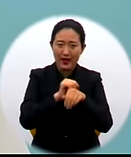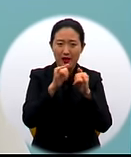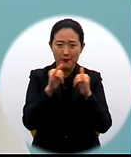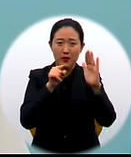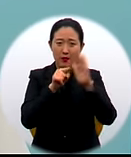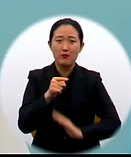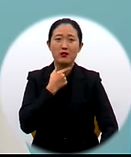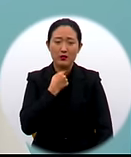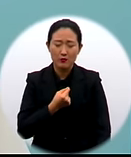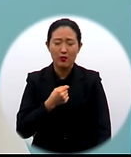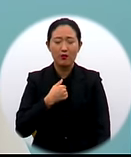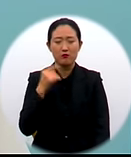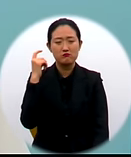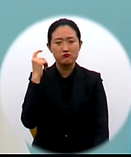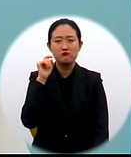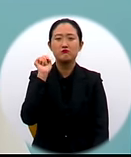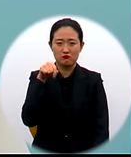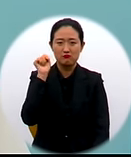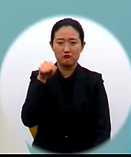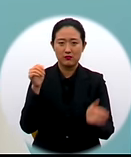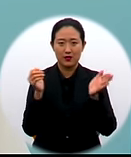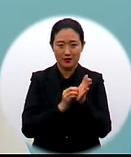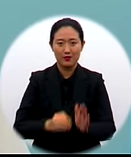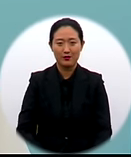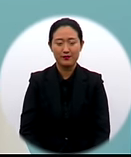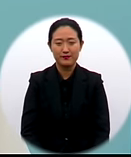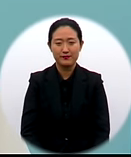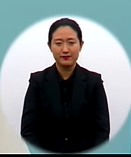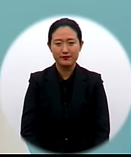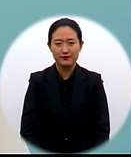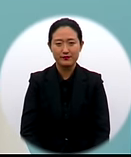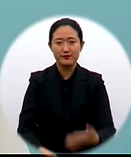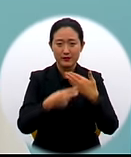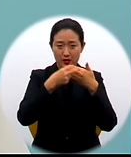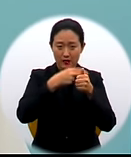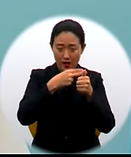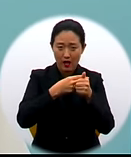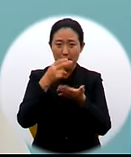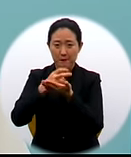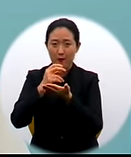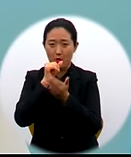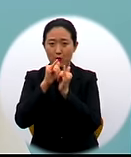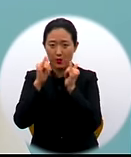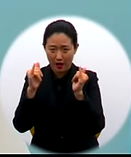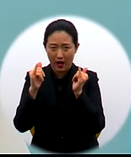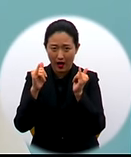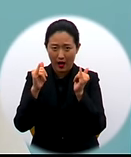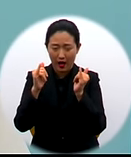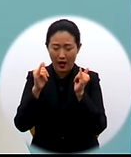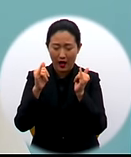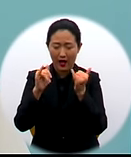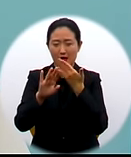너무. 아, 그렇네요. 끄떡끄떡 했습니다. 이게, 물론 의사나 변호사, 분명히 절차를 밟아야 되는 부분들이